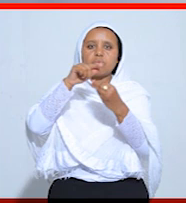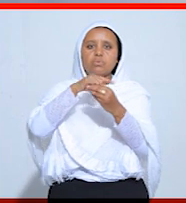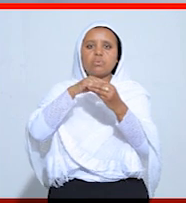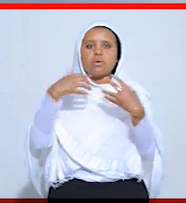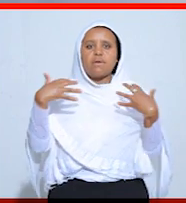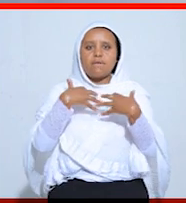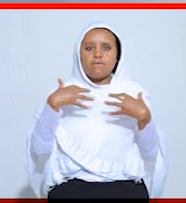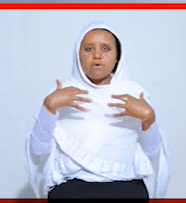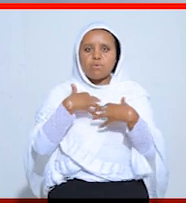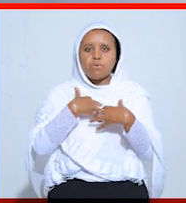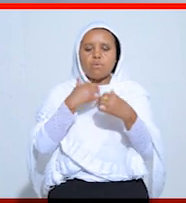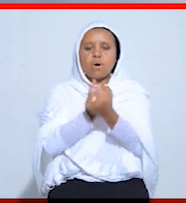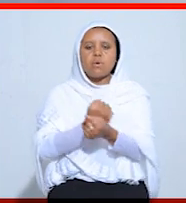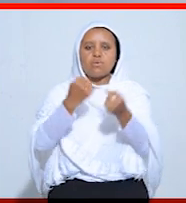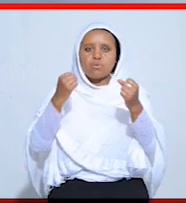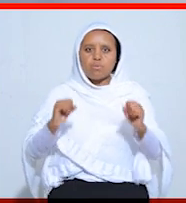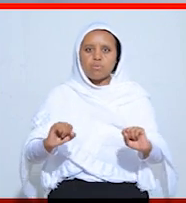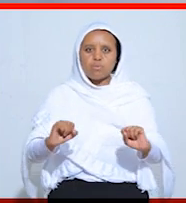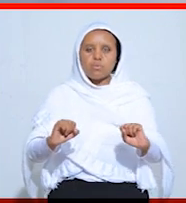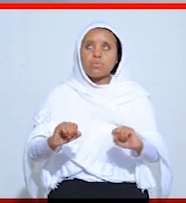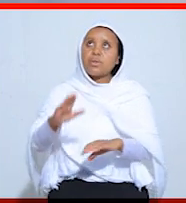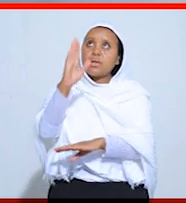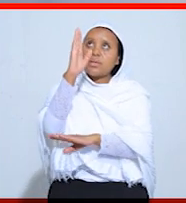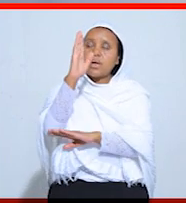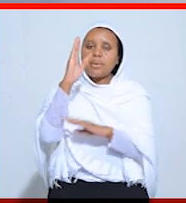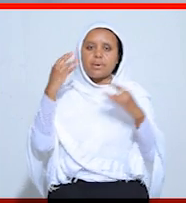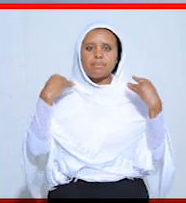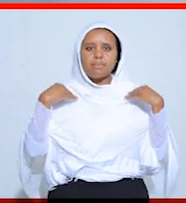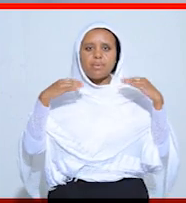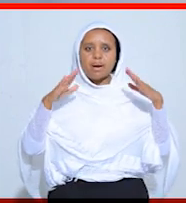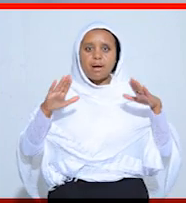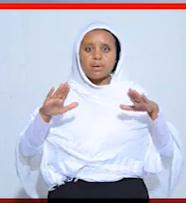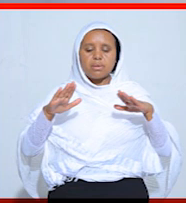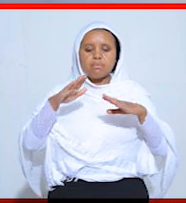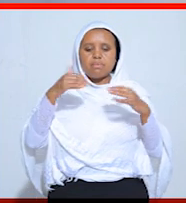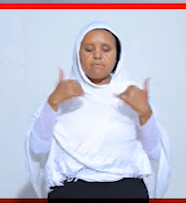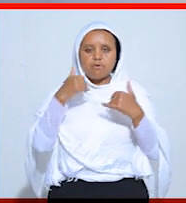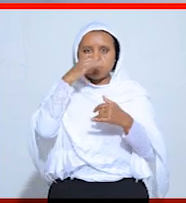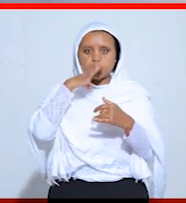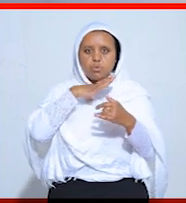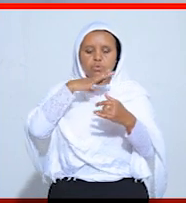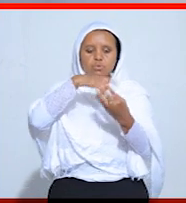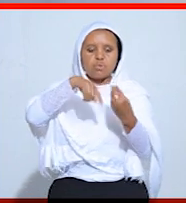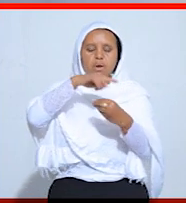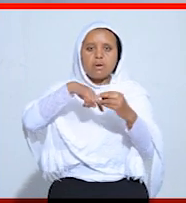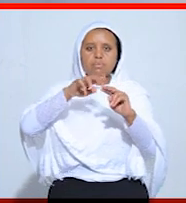ለእለ ይፈርህዎ ወያድህኖሙ። የእግዚአብሔር መልአክ በሚፈሩት ሰዎች ዙሪያ